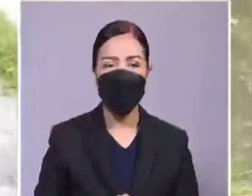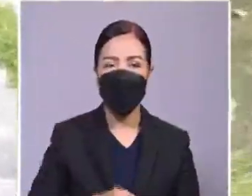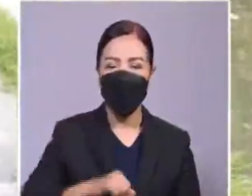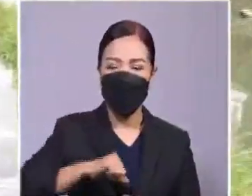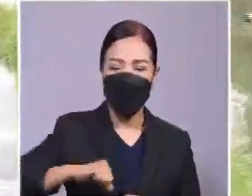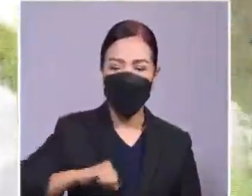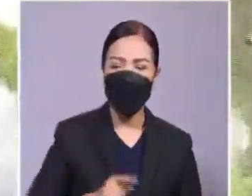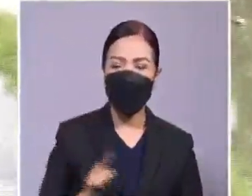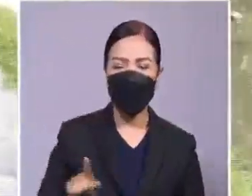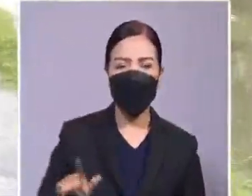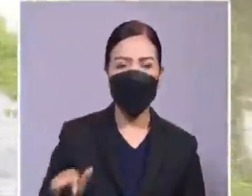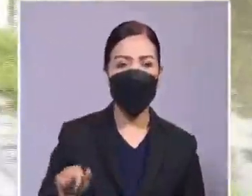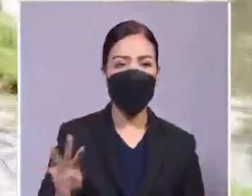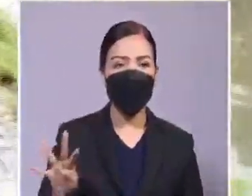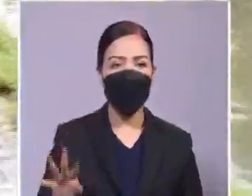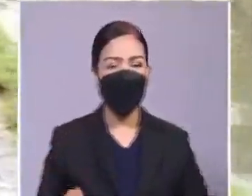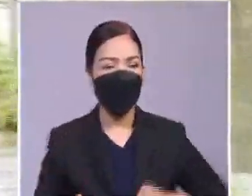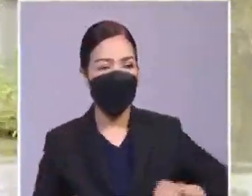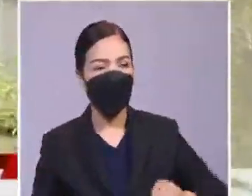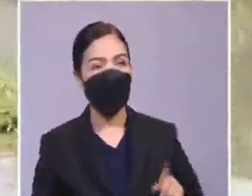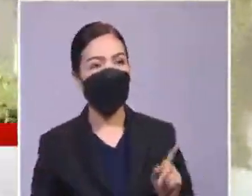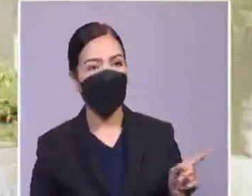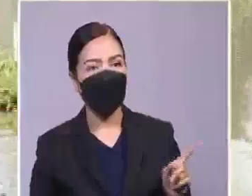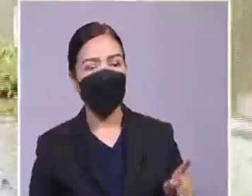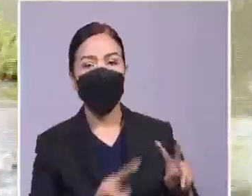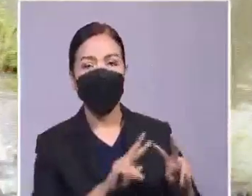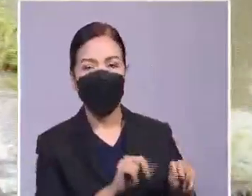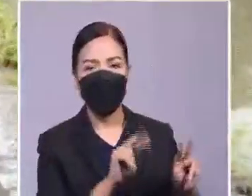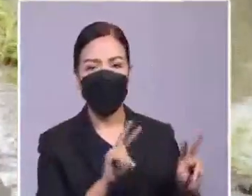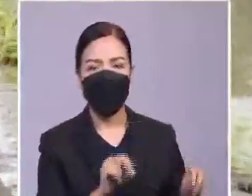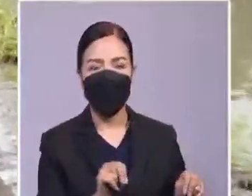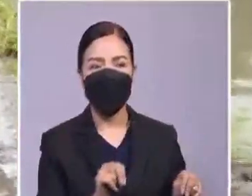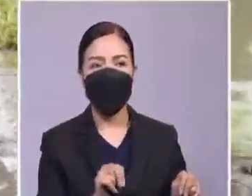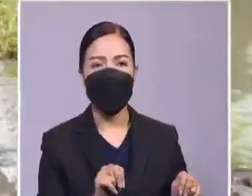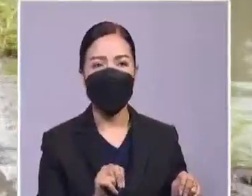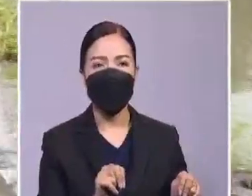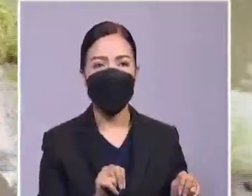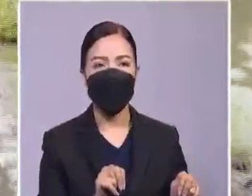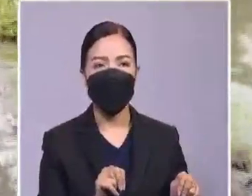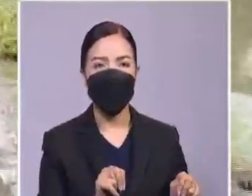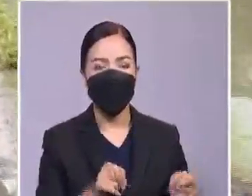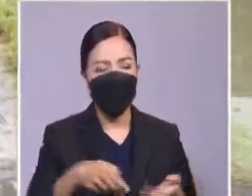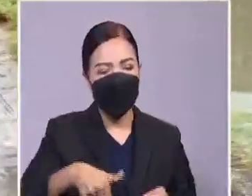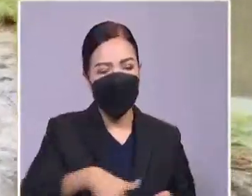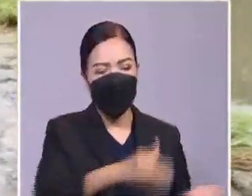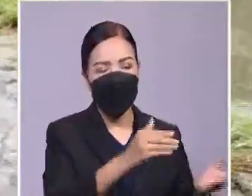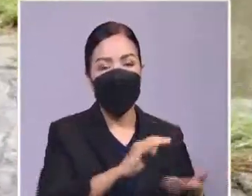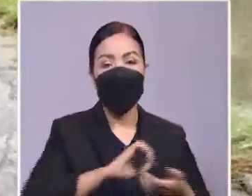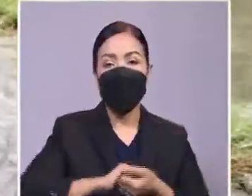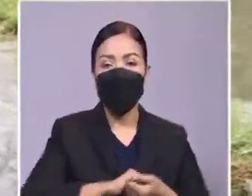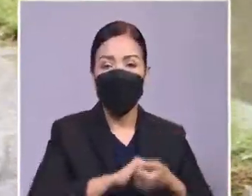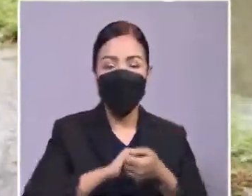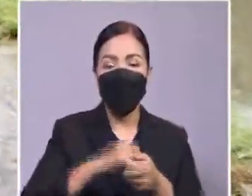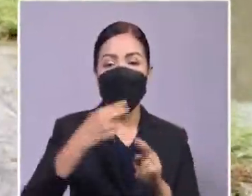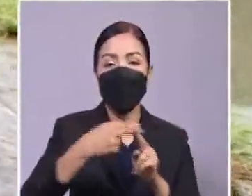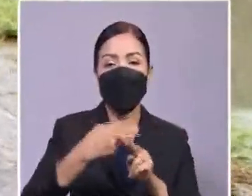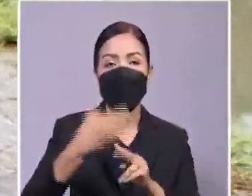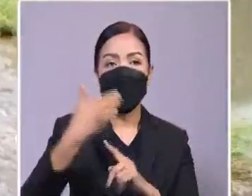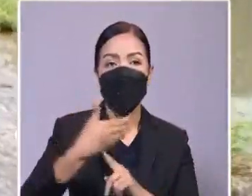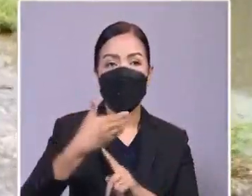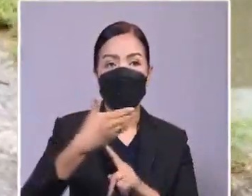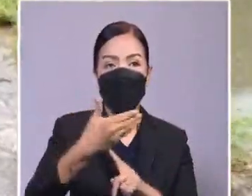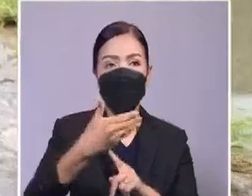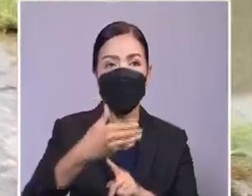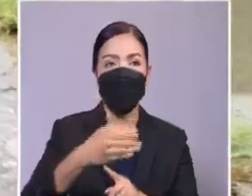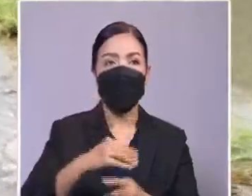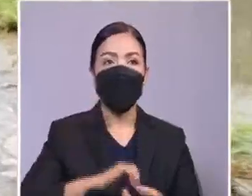เนี่ยจะเป็นหลักสี่กรุงเทพฯนะคะแต่ทางซ้ายมือเนี่ยจะเป็นนนทบุรีซึ่งในซอยที่พูดถึงซอยสามัคคีเมื่อสักครู่นี้นะคะซอยต่างๆที่